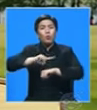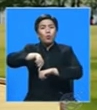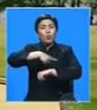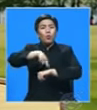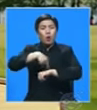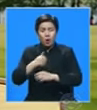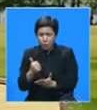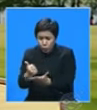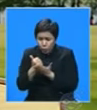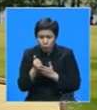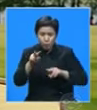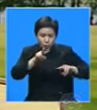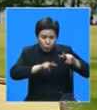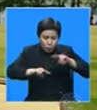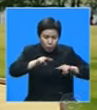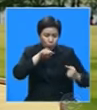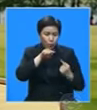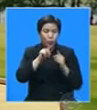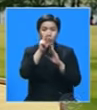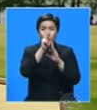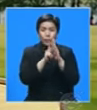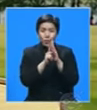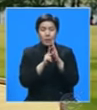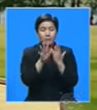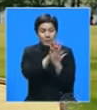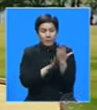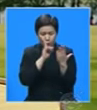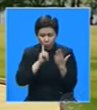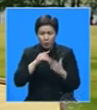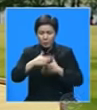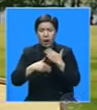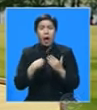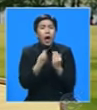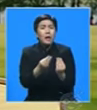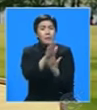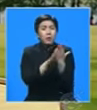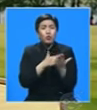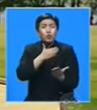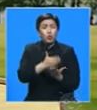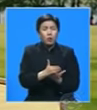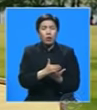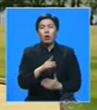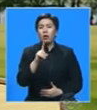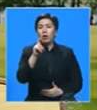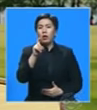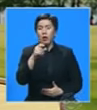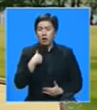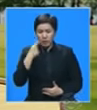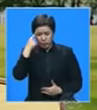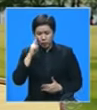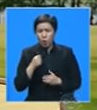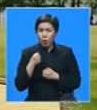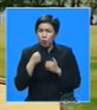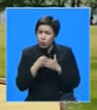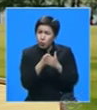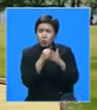ก็ร่วมกันตรวจสอบด้วยกฎหมายนะครับพร้อมกับการเดินหน้าประเทศไปด้วยอย่าให้ประเทศต้องหยุดเลยนะครับถ้าเราต่อสู้กันเพื่อใครคนใดคนหนึ่ง